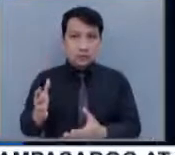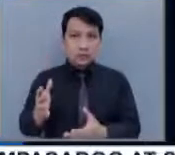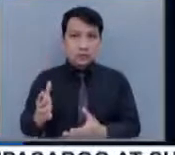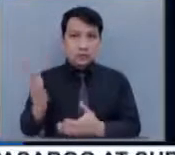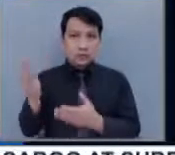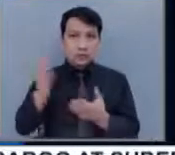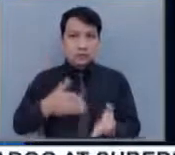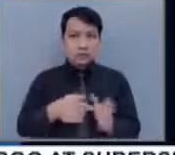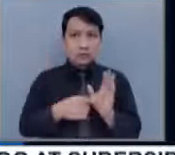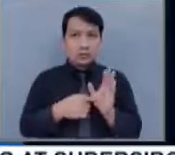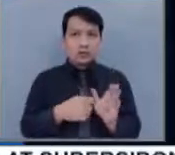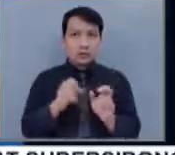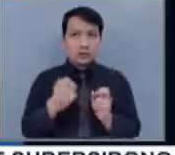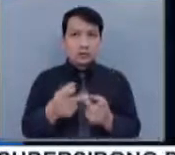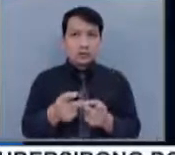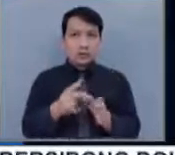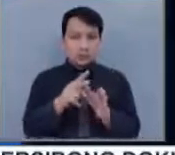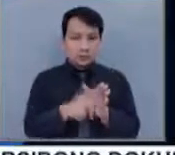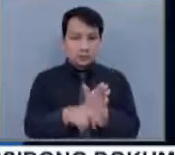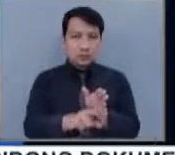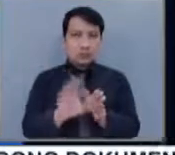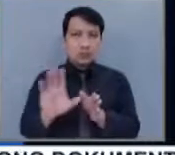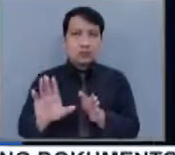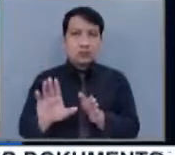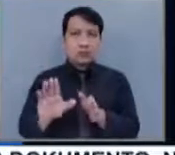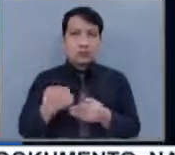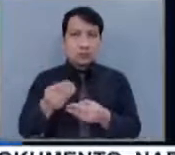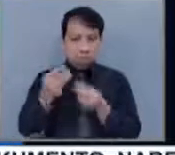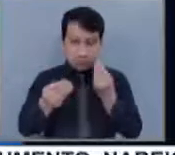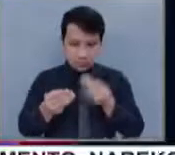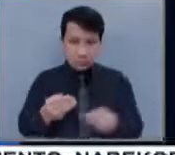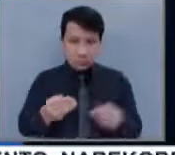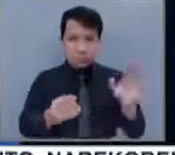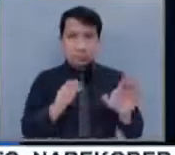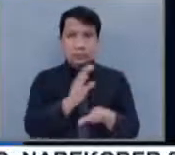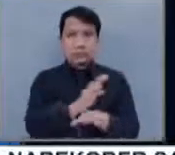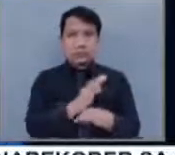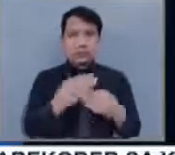LV para sa kanilang burol at pagpapauwi sa kanilang mga labi sa Pilipinas.